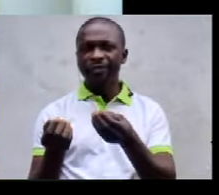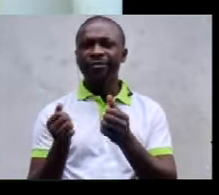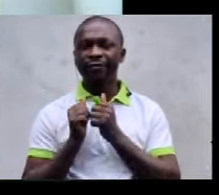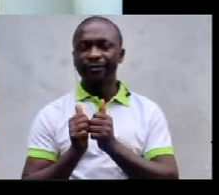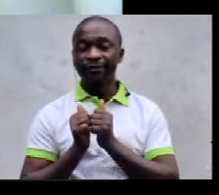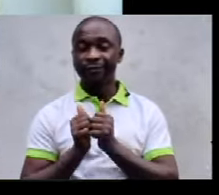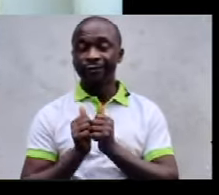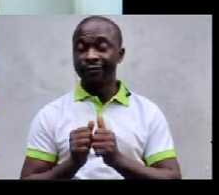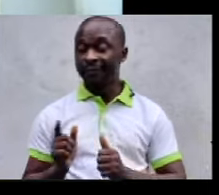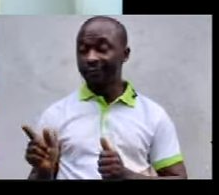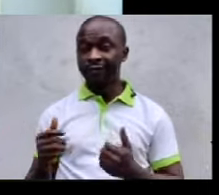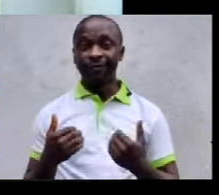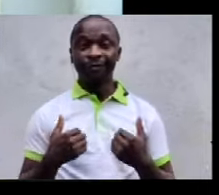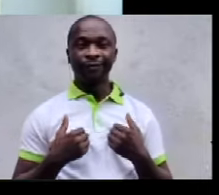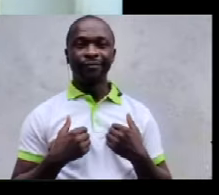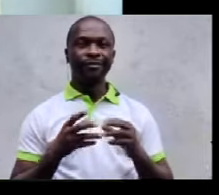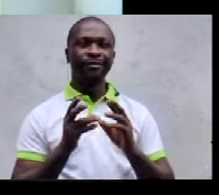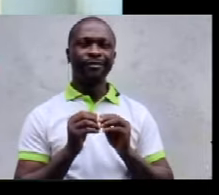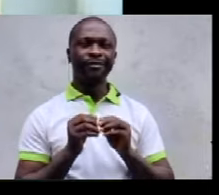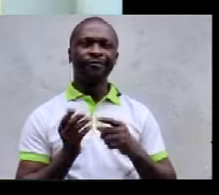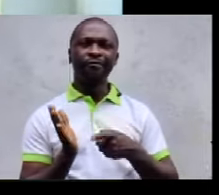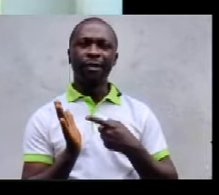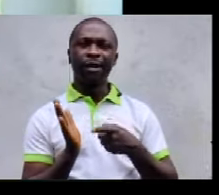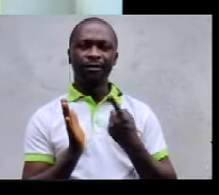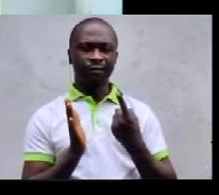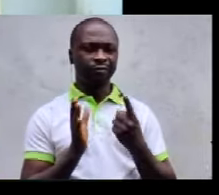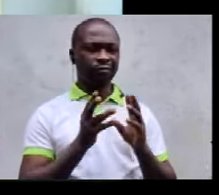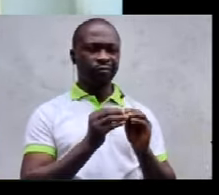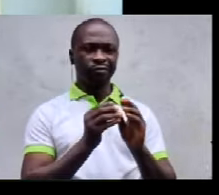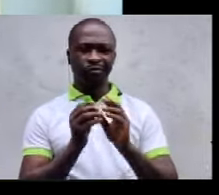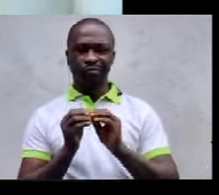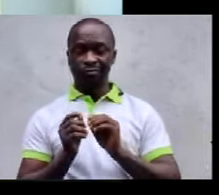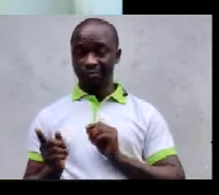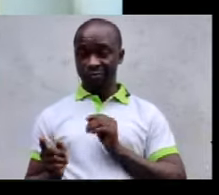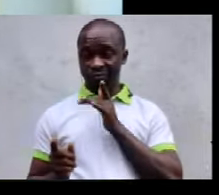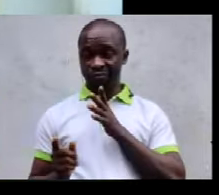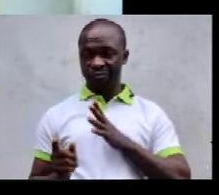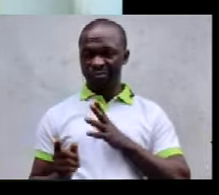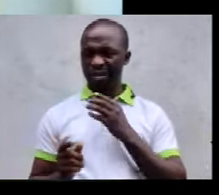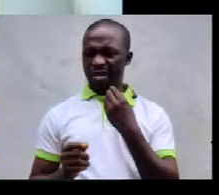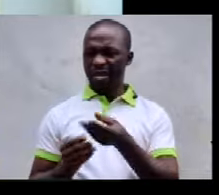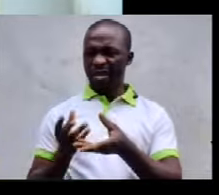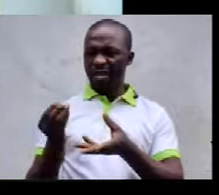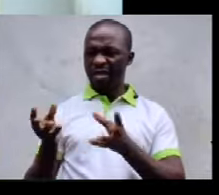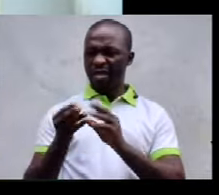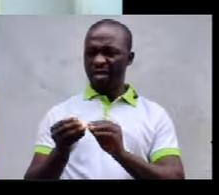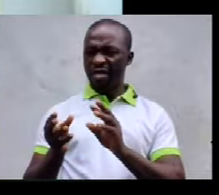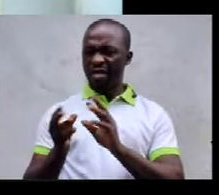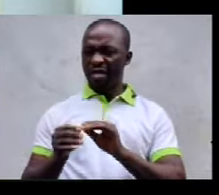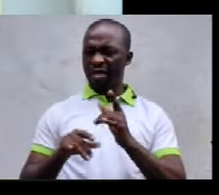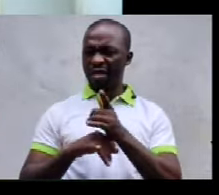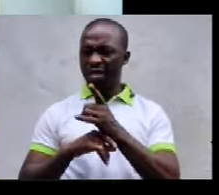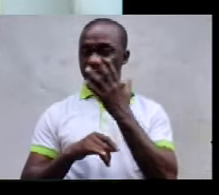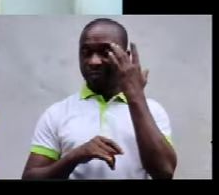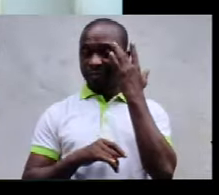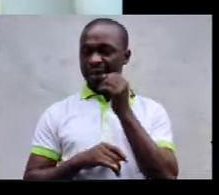ainsi, marginaliser les femmes. On se dit pourquoi cette femme va occuper ce poste alors que ce poste est